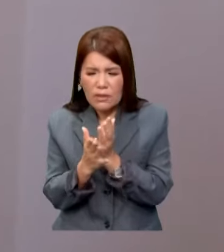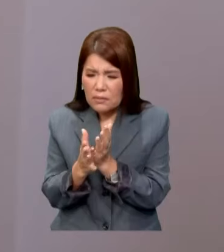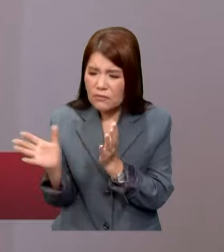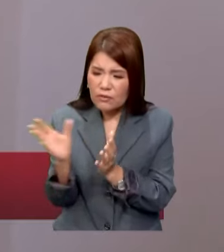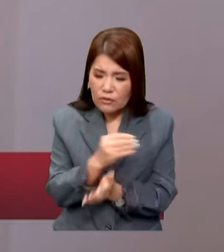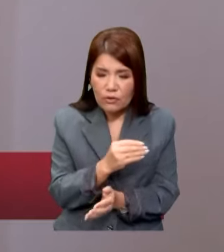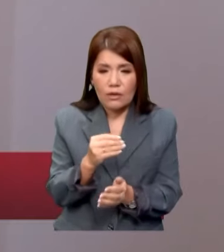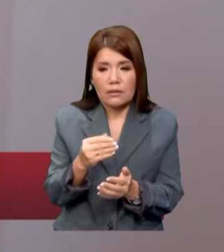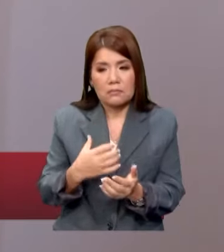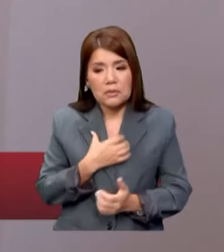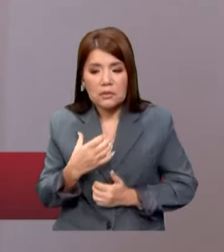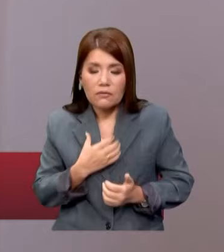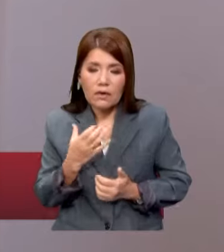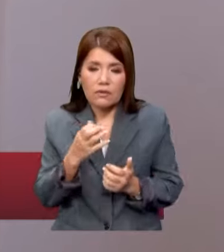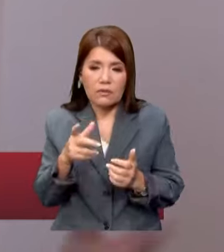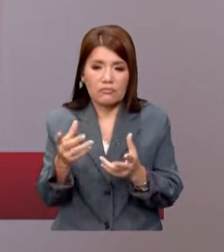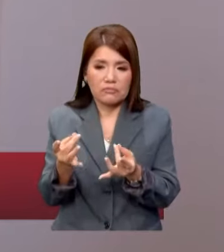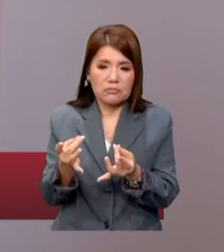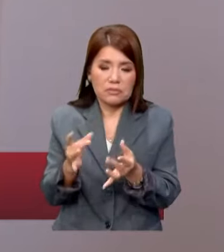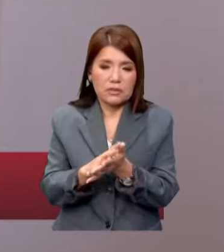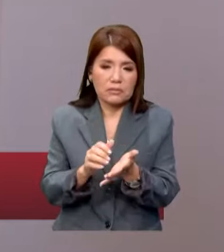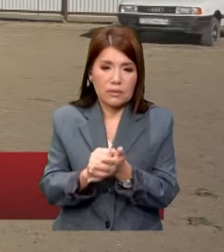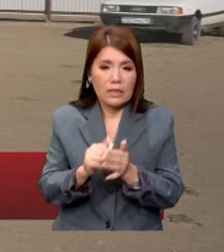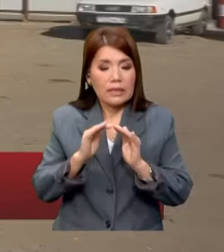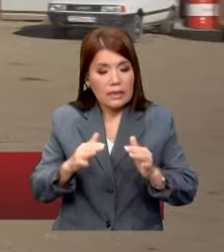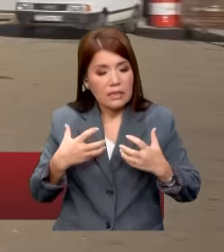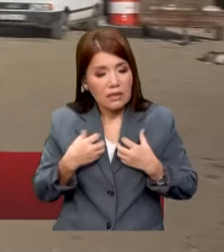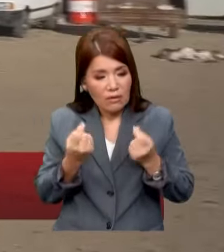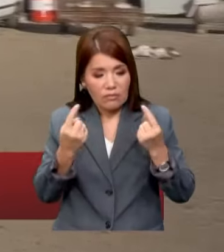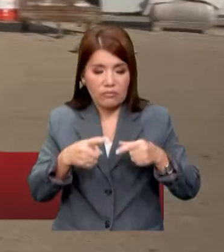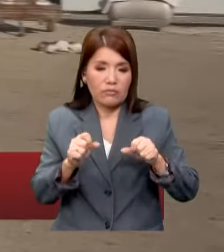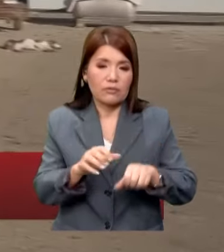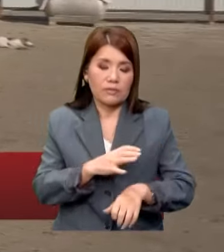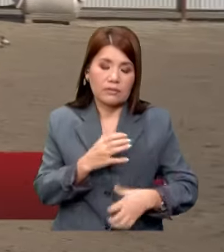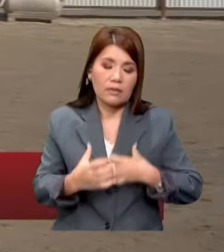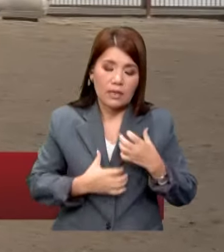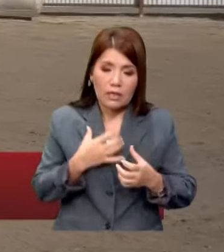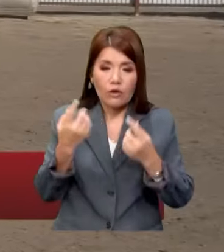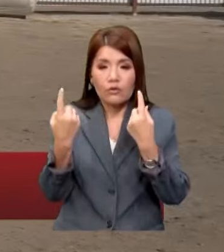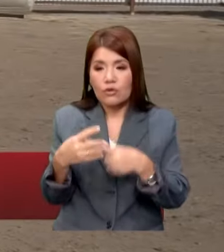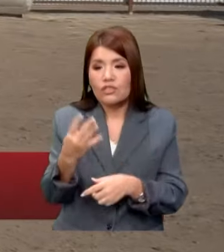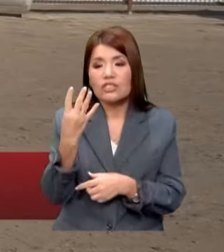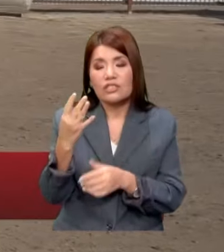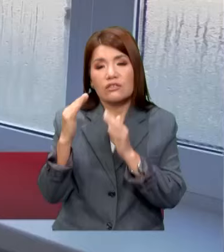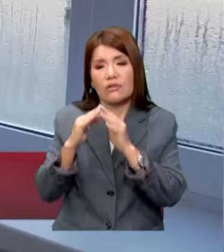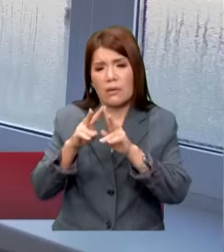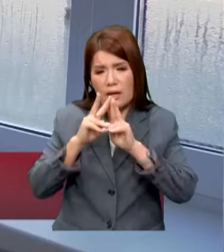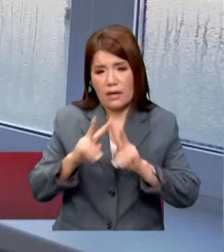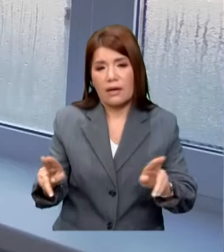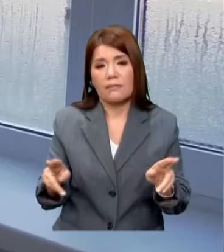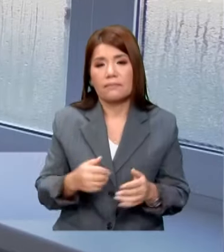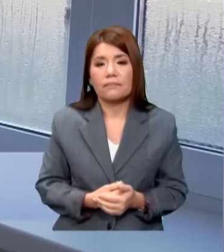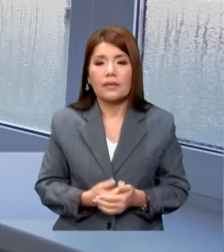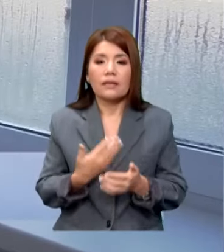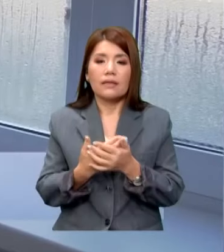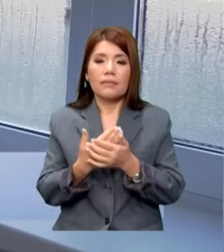бытовую технику тоже, все как бы тоже, и за здоровье своих детей. Похожая ситуация и в остальных четырех домах.